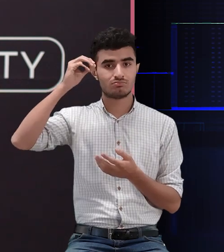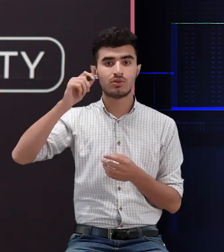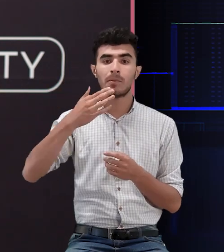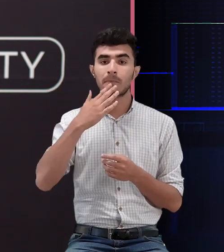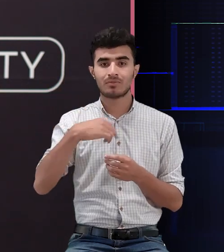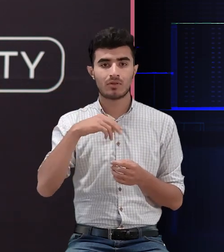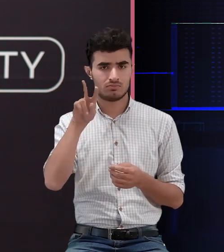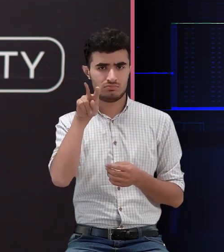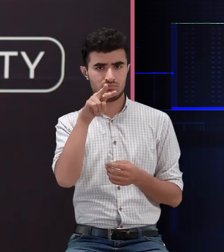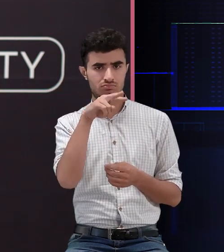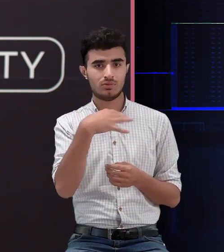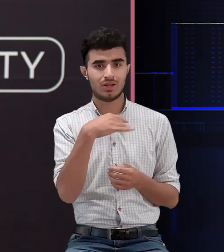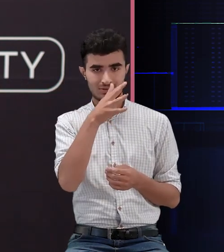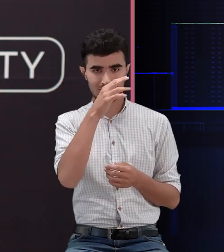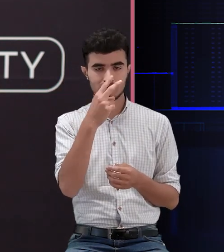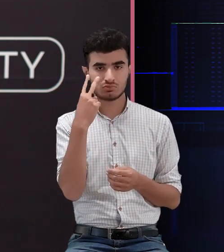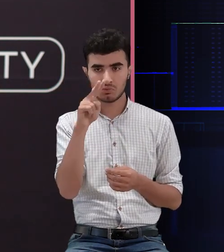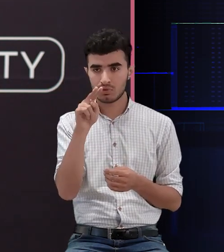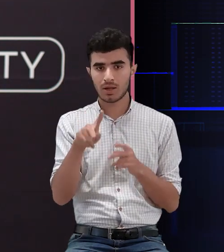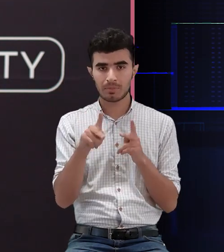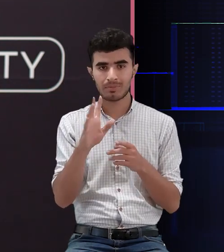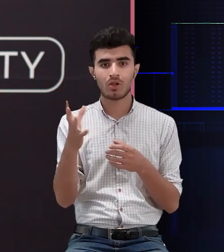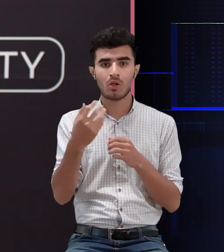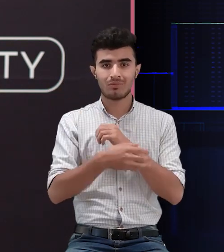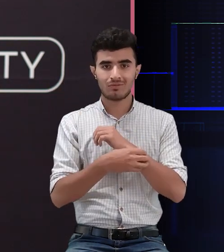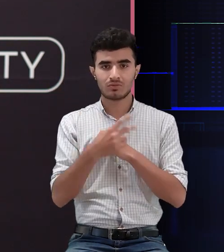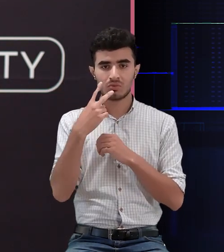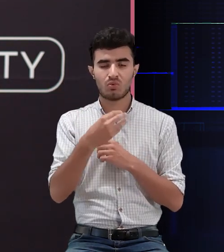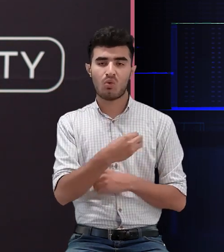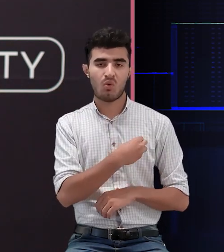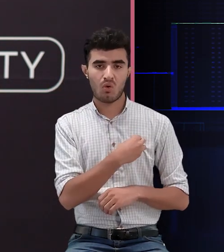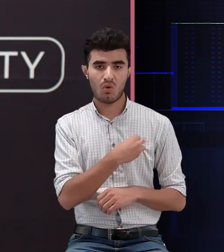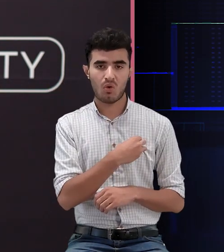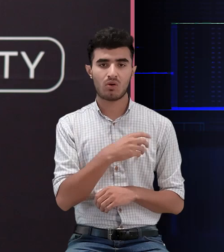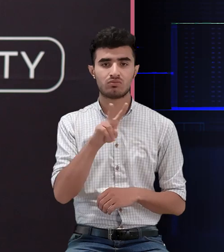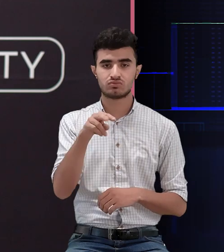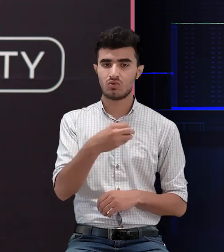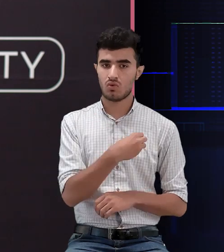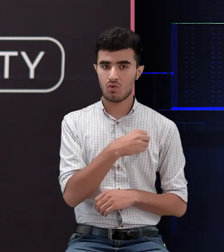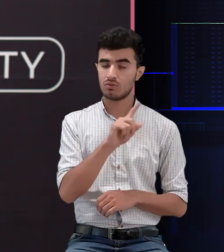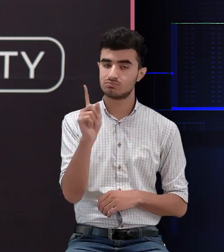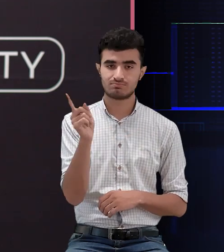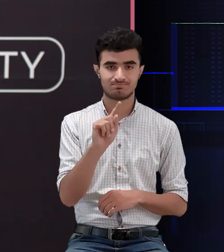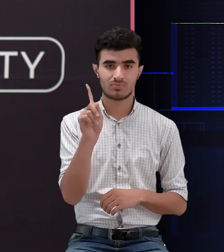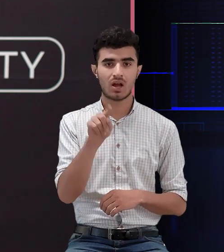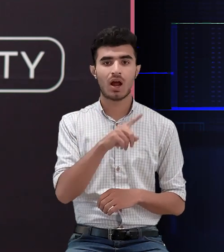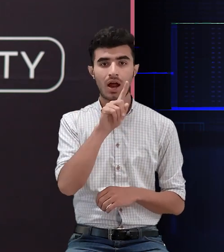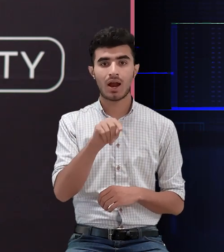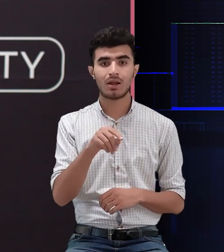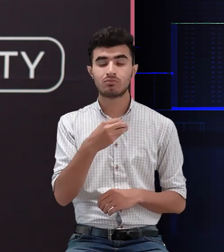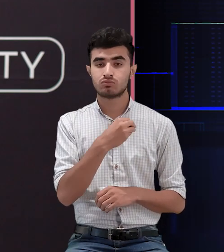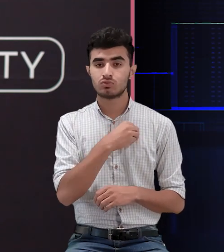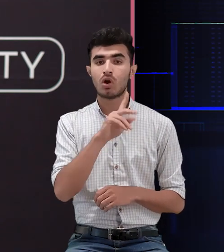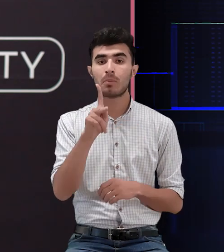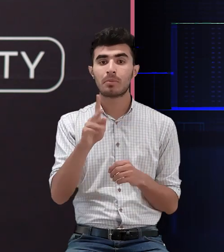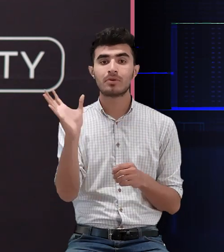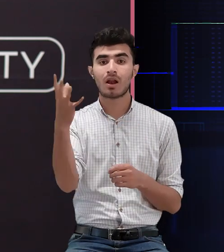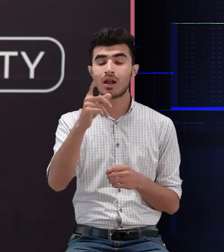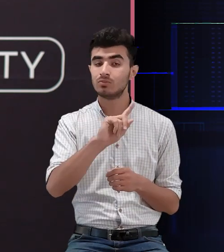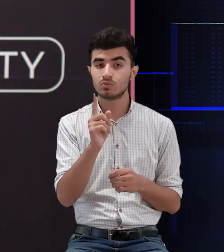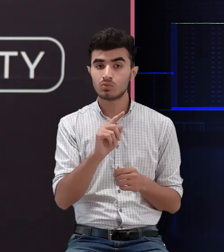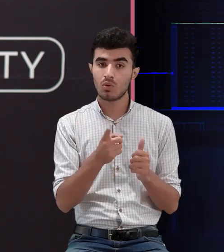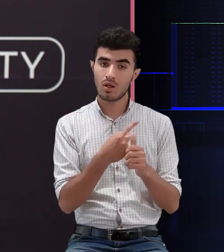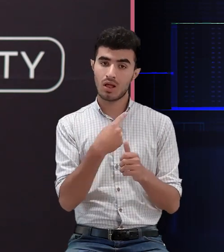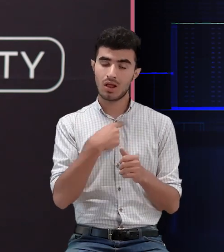اسٹیئرنگ پرابلم ہے, ہمارا بہت بڑا ایک پرابلم ہے کہ ہم ہر ایک کو بیچارہ کہہ دیتے ہیں کہ بیچارہ ہے. وہ بیچارہ نہیں, بیچارے آپ ہیں اگر آپ